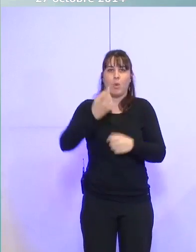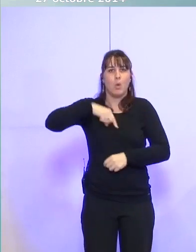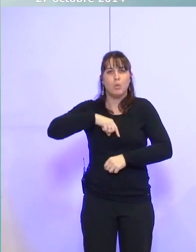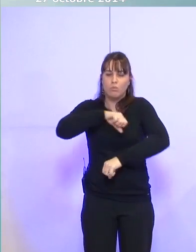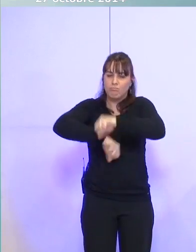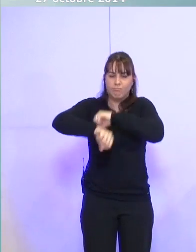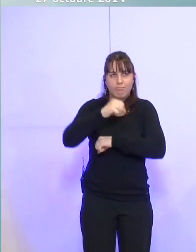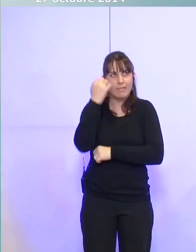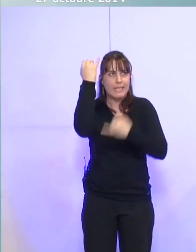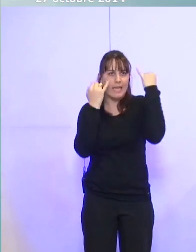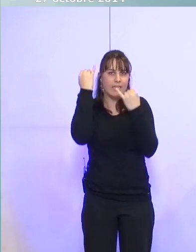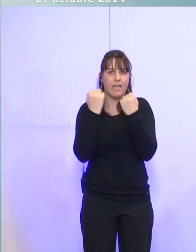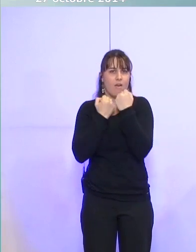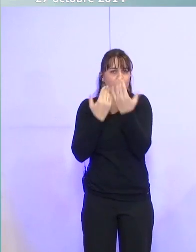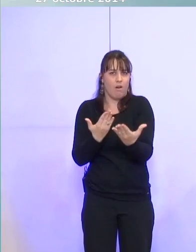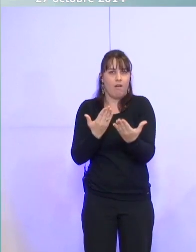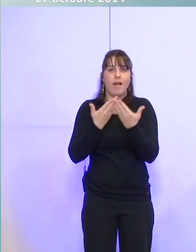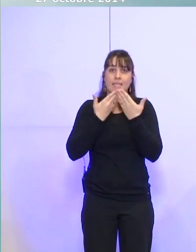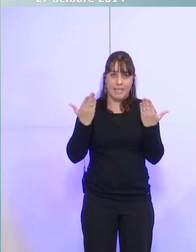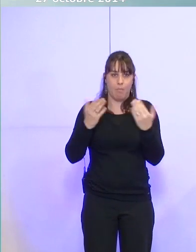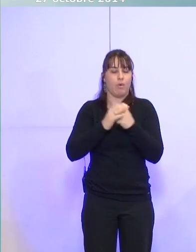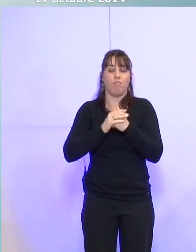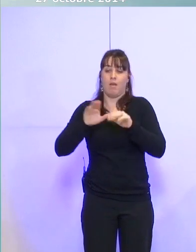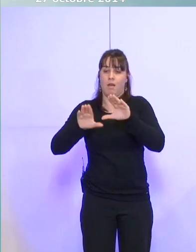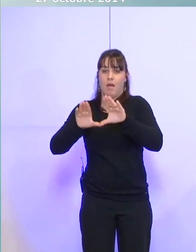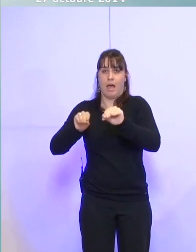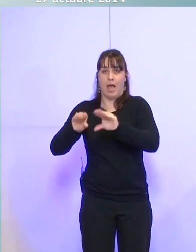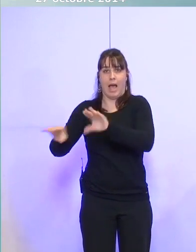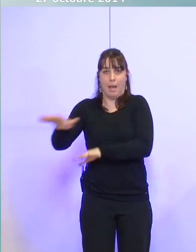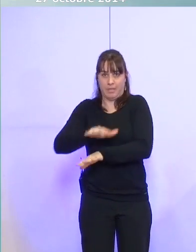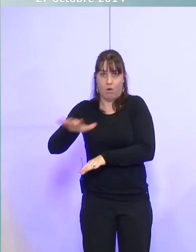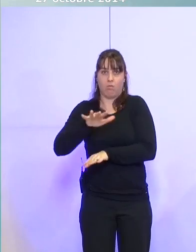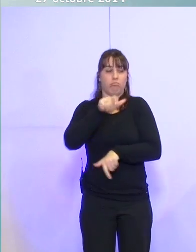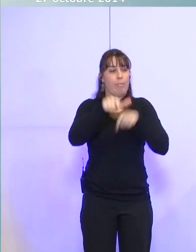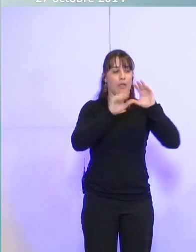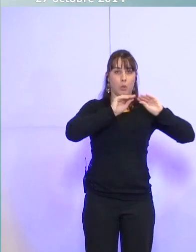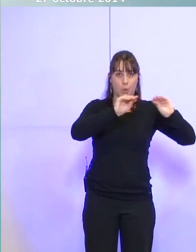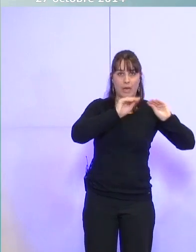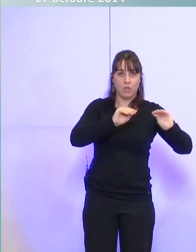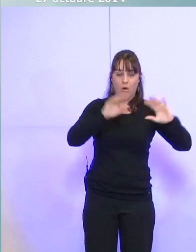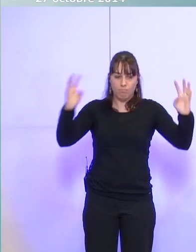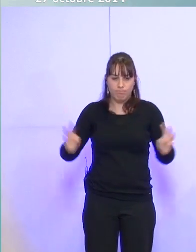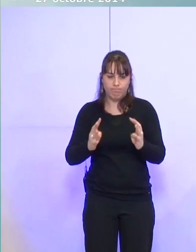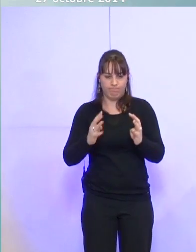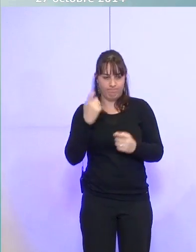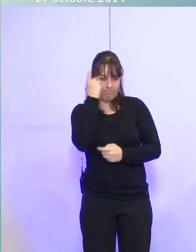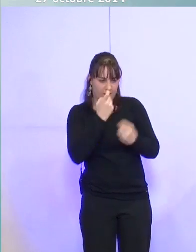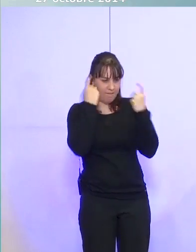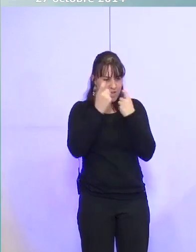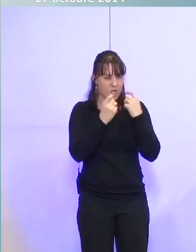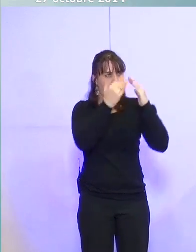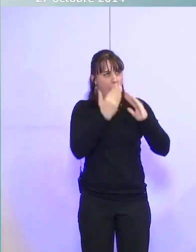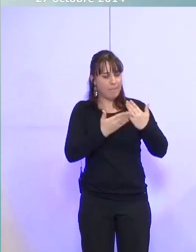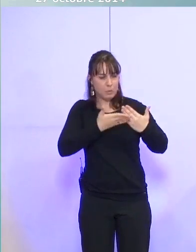simple. Les habitants, commerçants, groupes ou collectifs identifient les espaces dans lesquels ils souhaitent jardiner près de chez